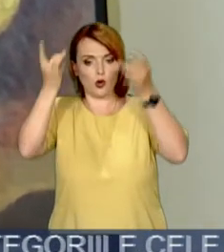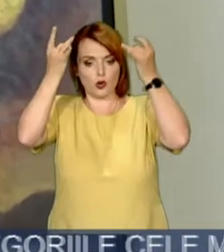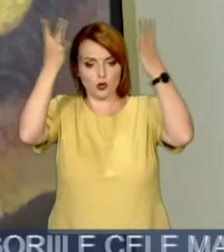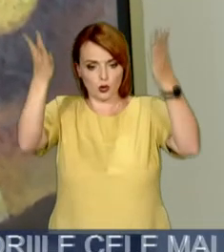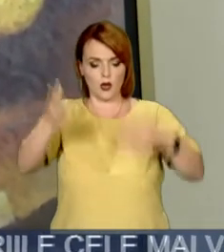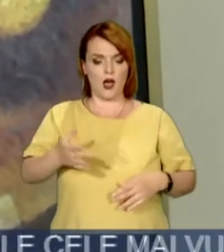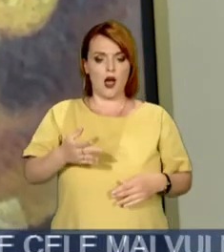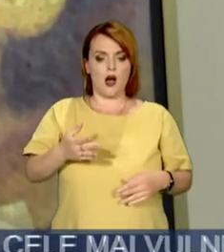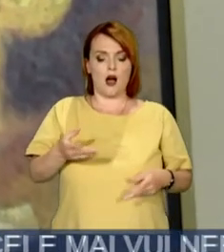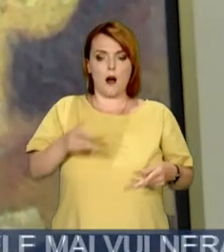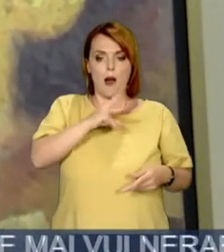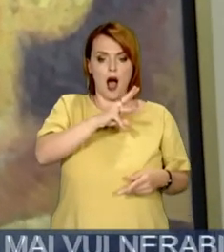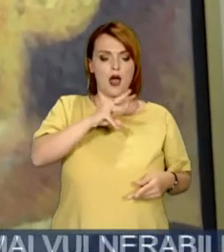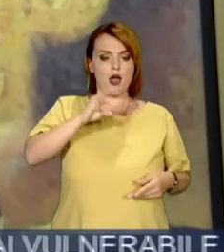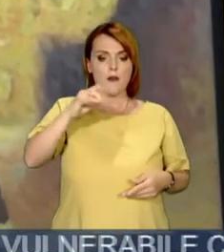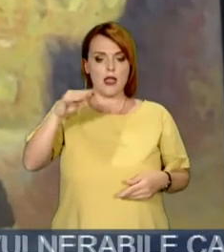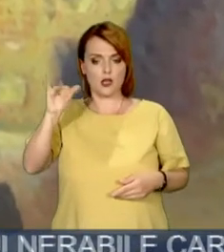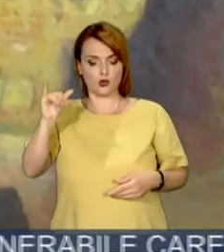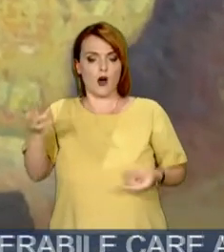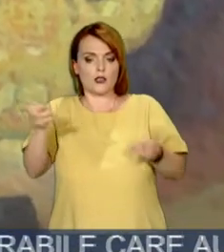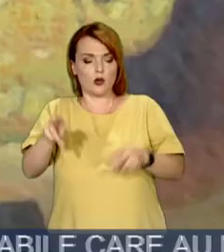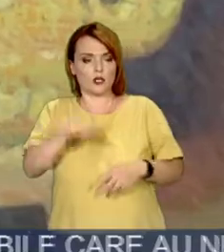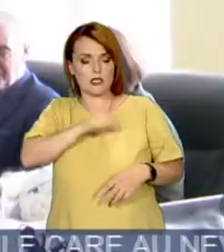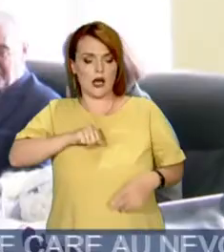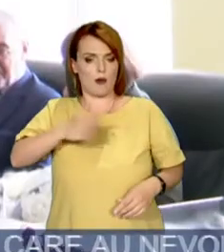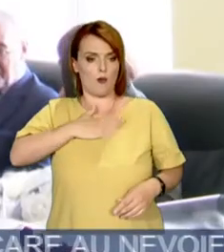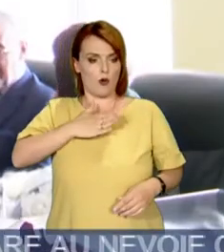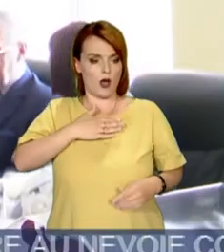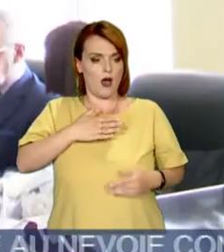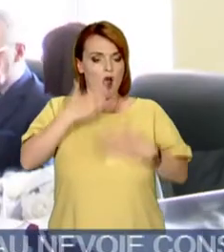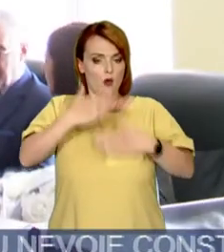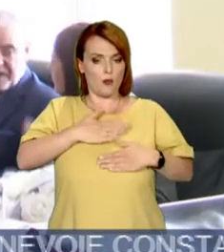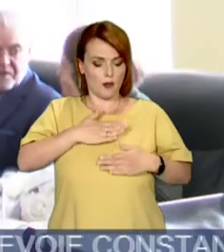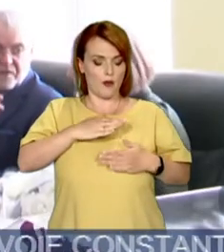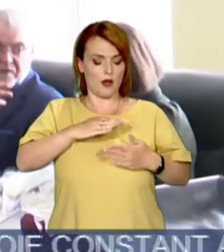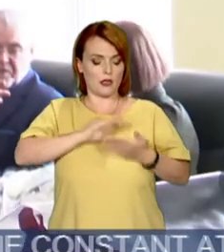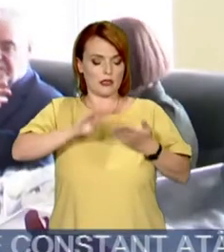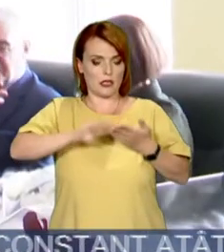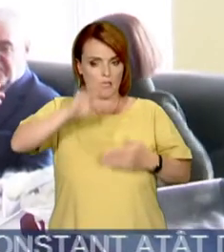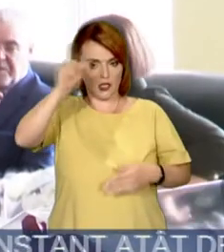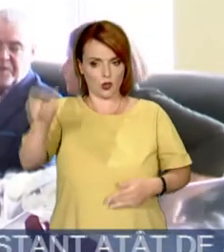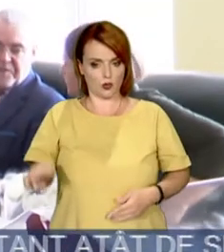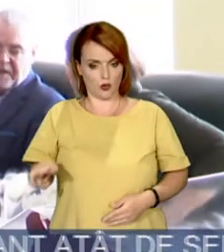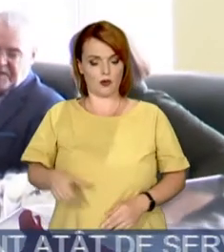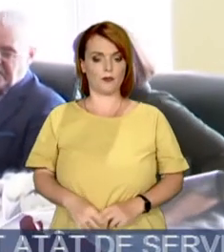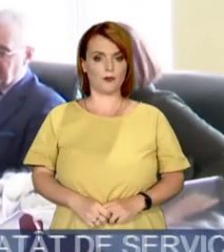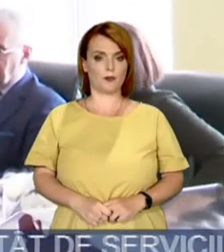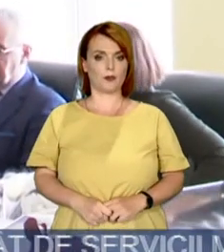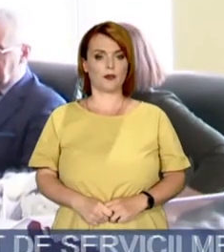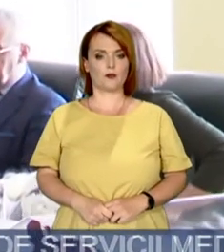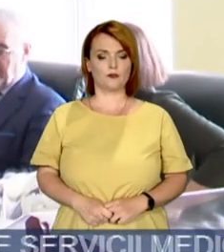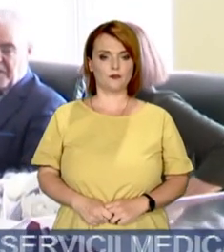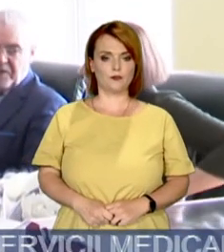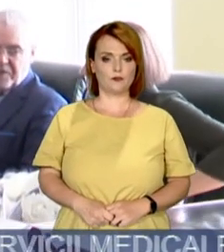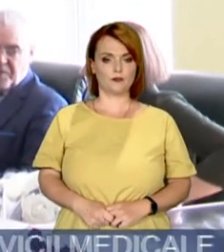meu, care este piramidal și este canonic. El este centru